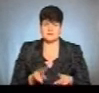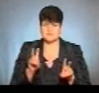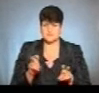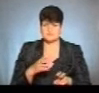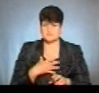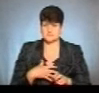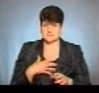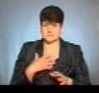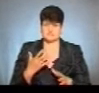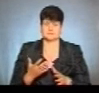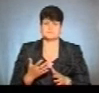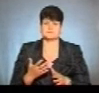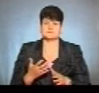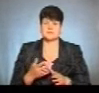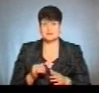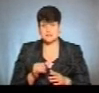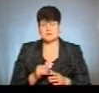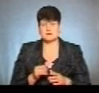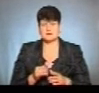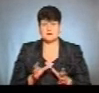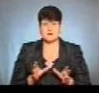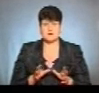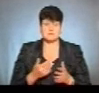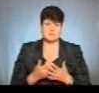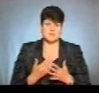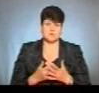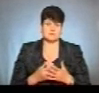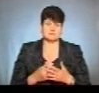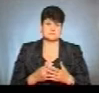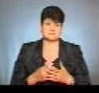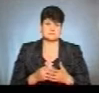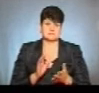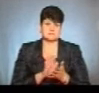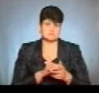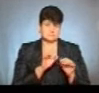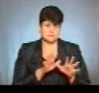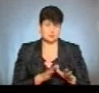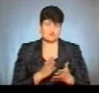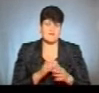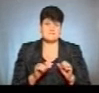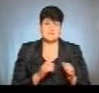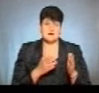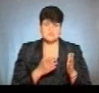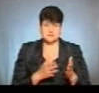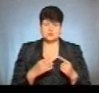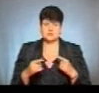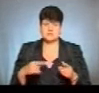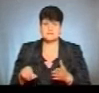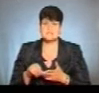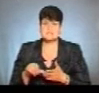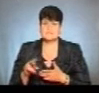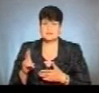для підняття рейтингу, і зазвичай об'єктом критики є влада. І якщо усі інші